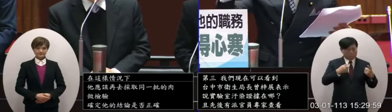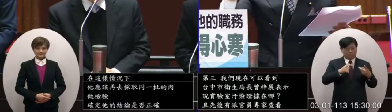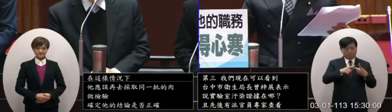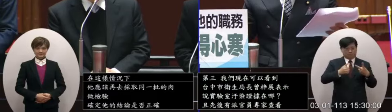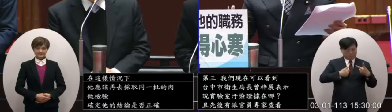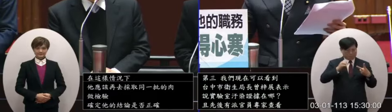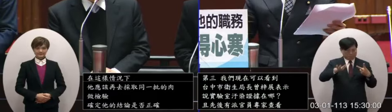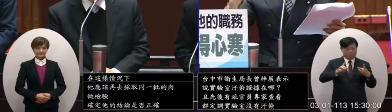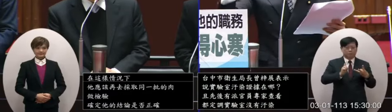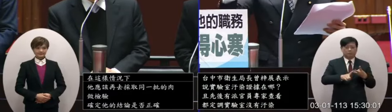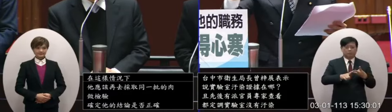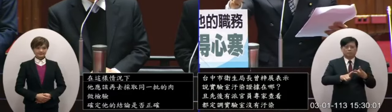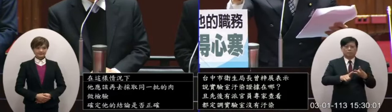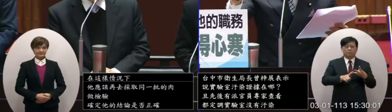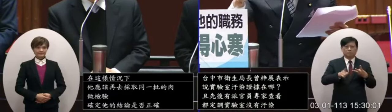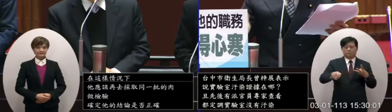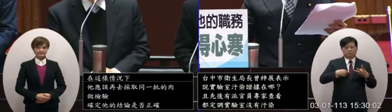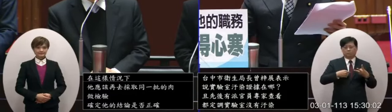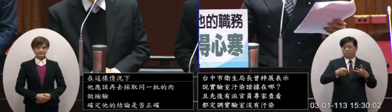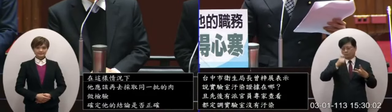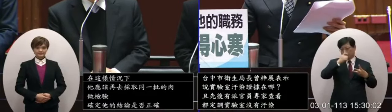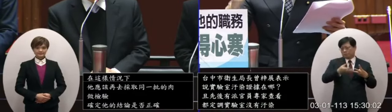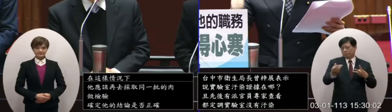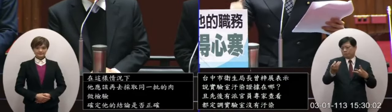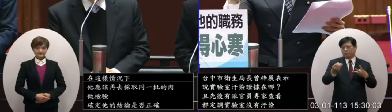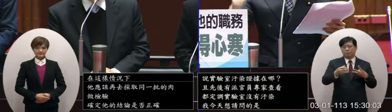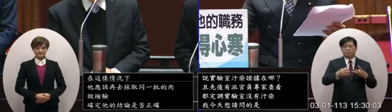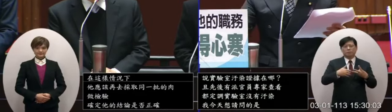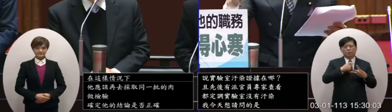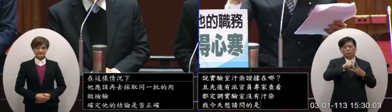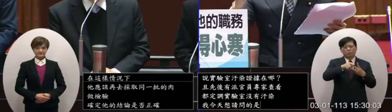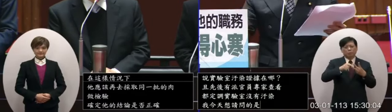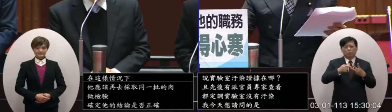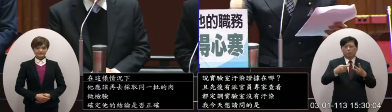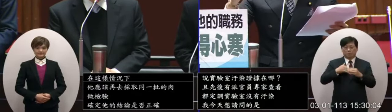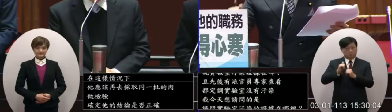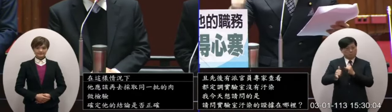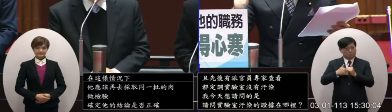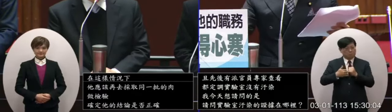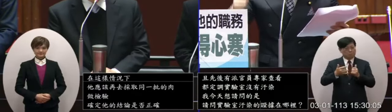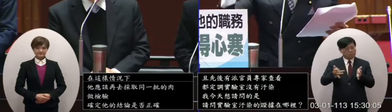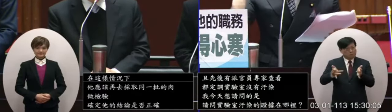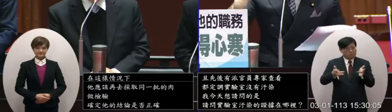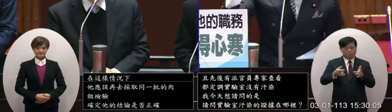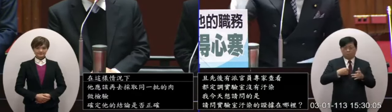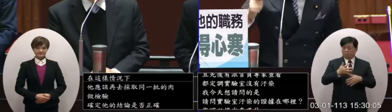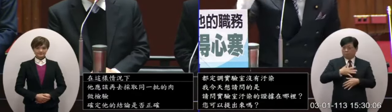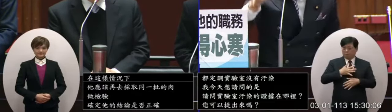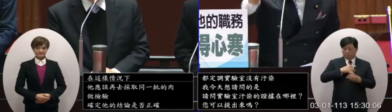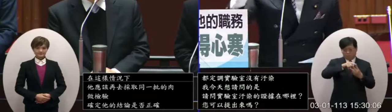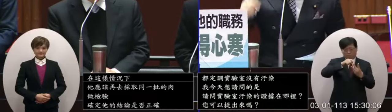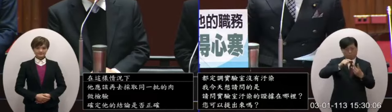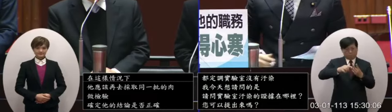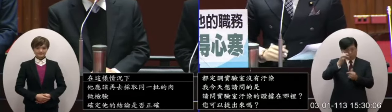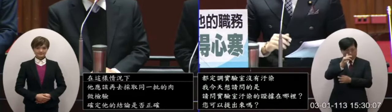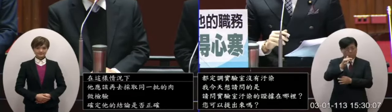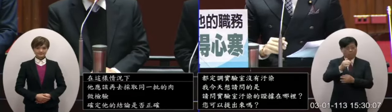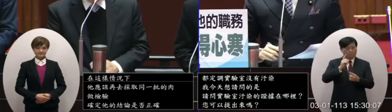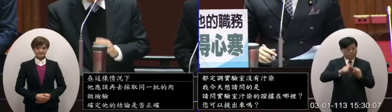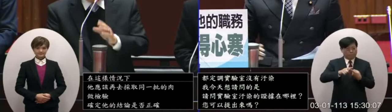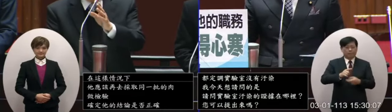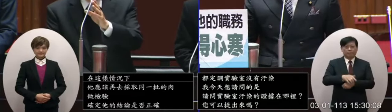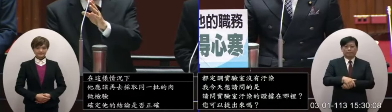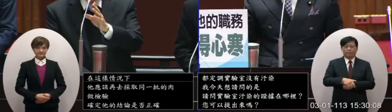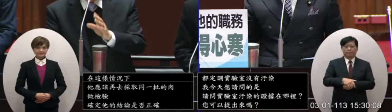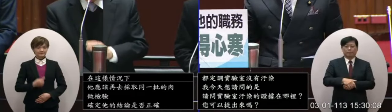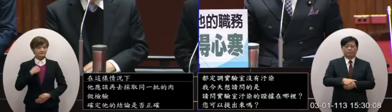是事实，以及没有污染。请问一下，到底国人要怎么样才知道哪一个才是正确的答案？